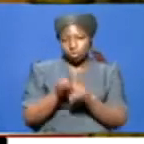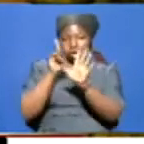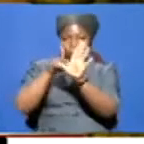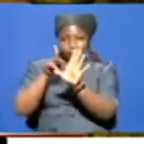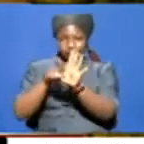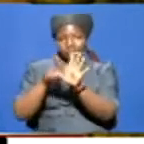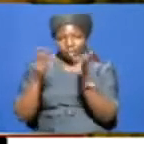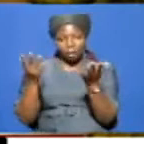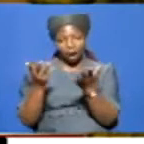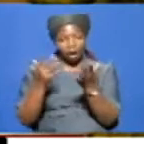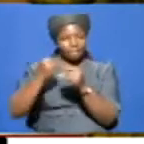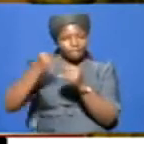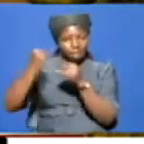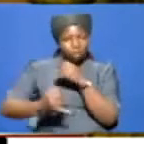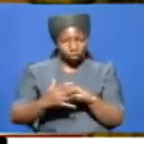attend the finals